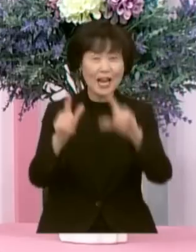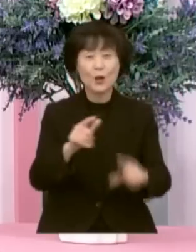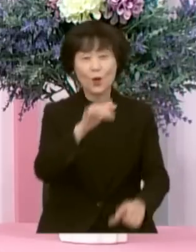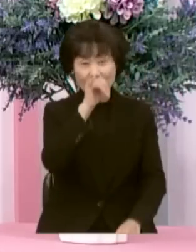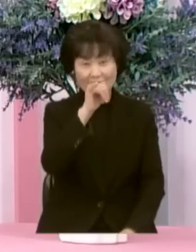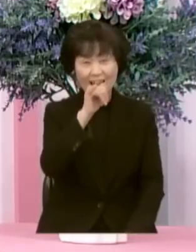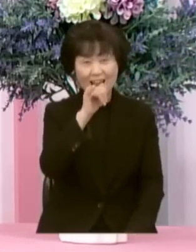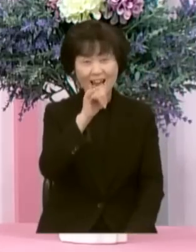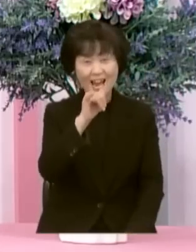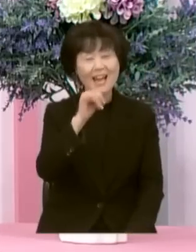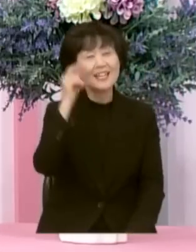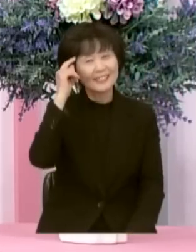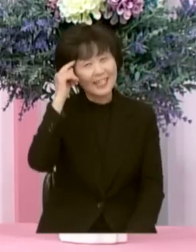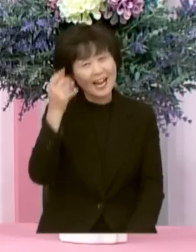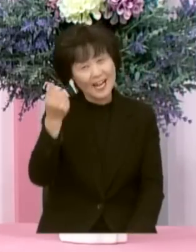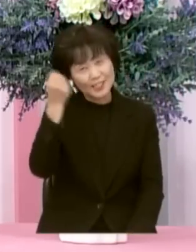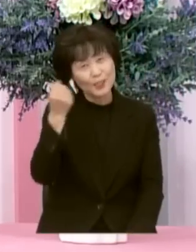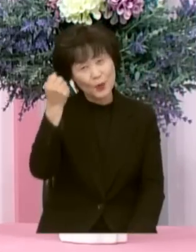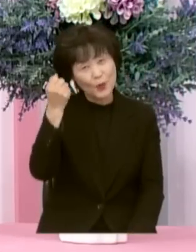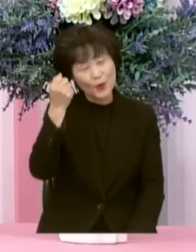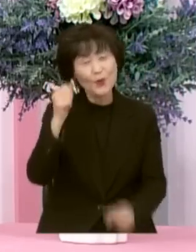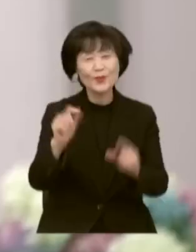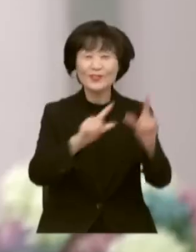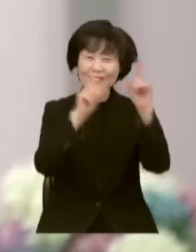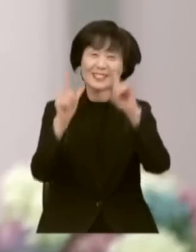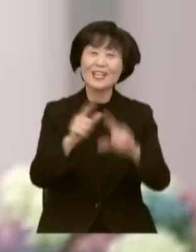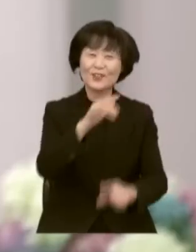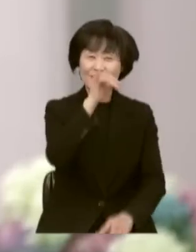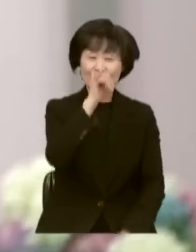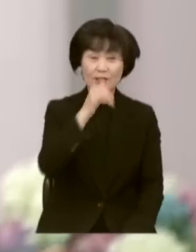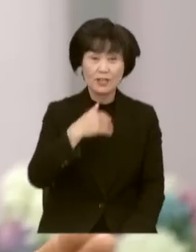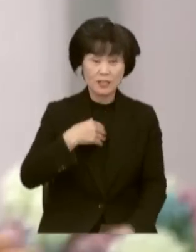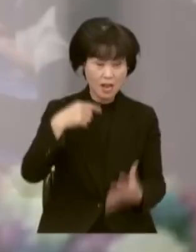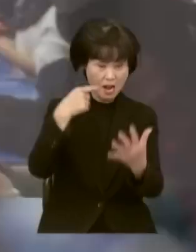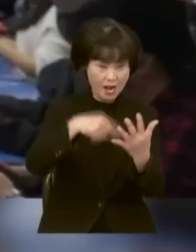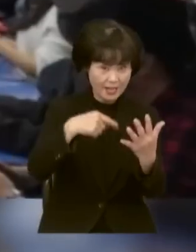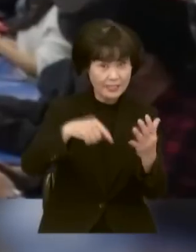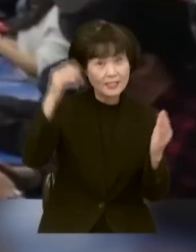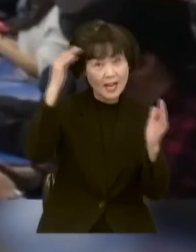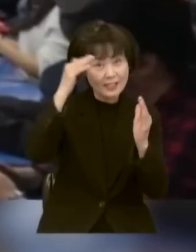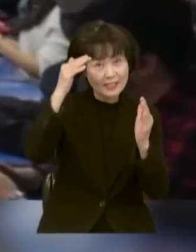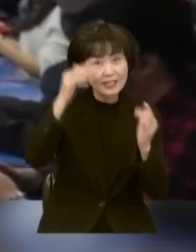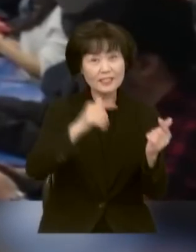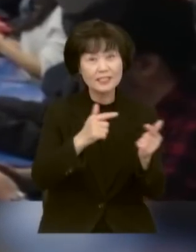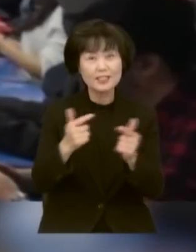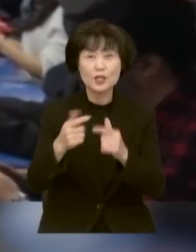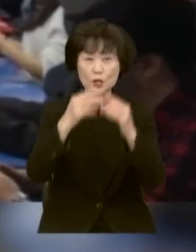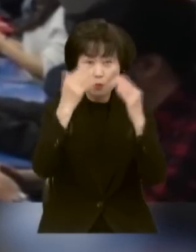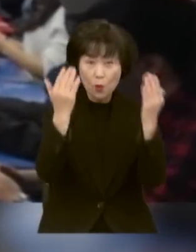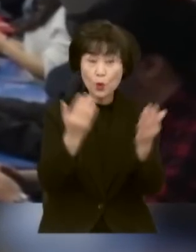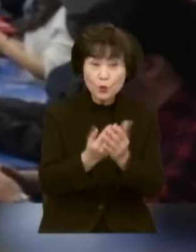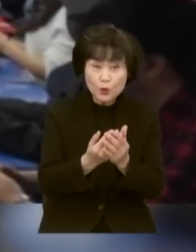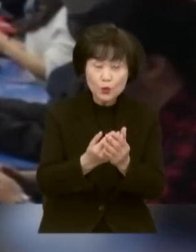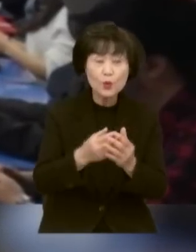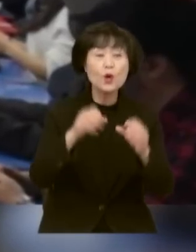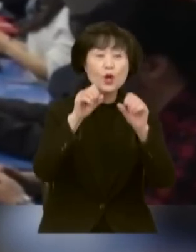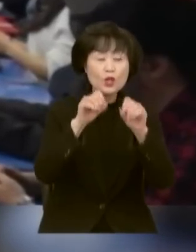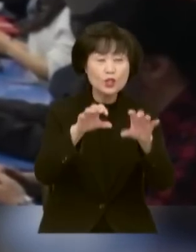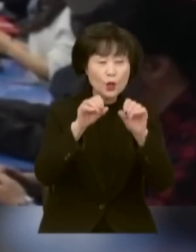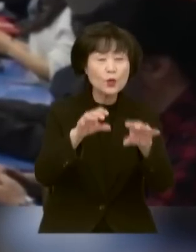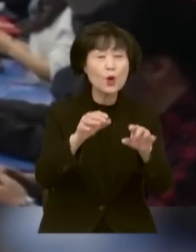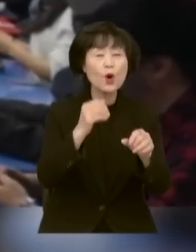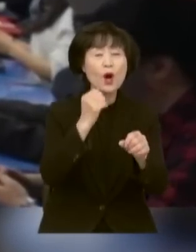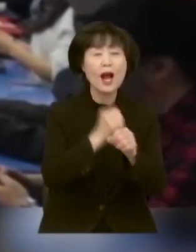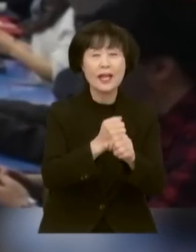중국 선교사 이렇게 이런 마인드가 있는데 제가 가르치는 학생들 모두가 다 저의 선교 대상이 되는 거죠.